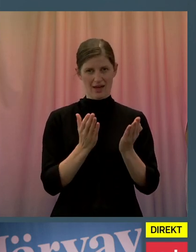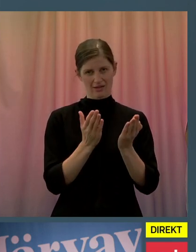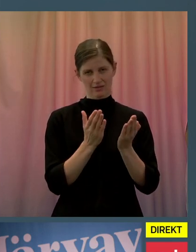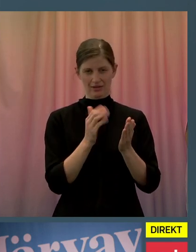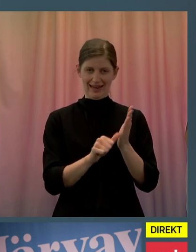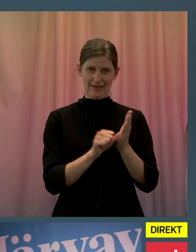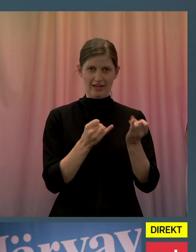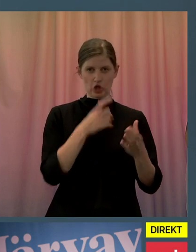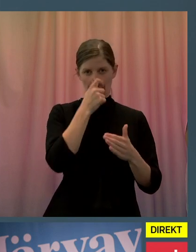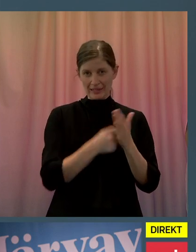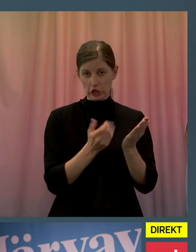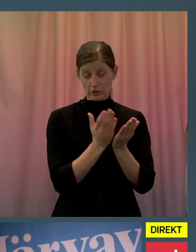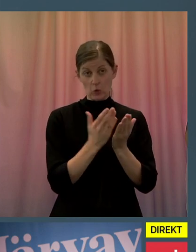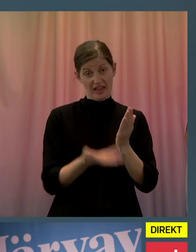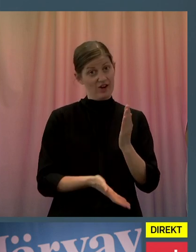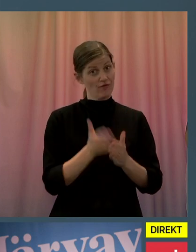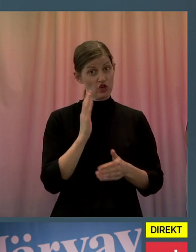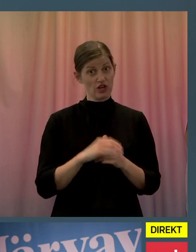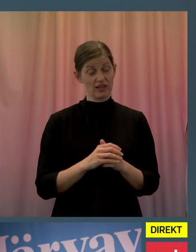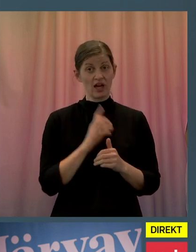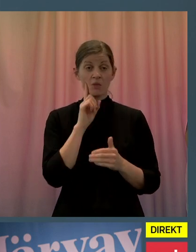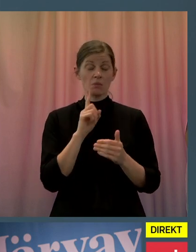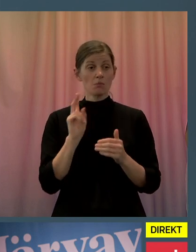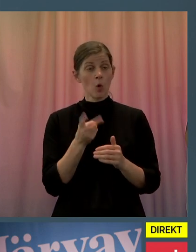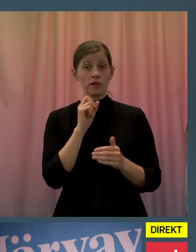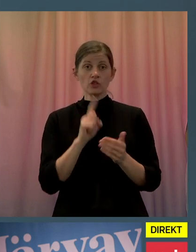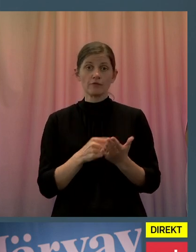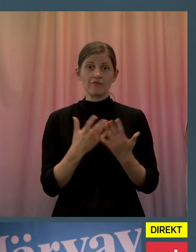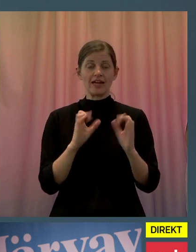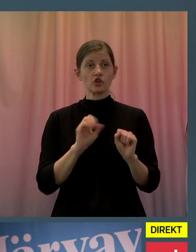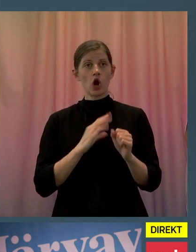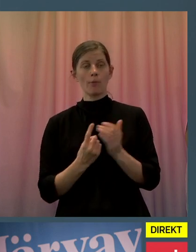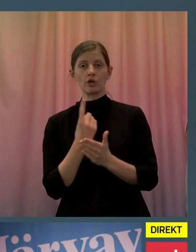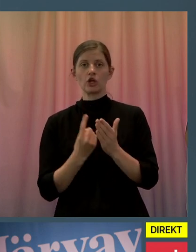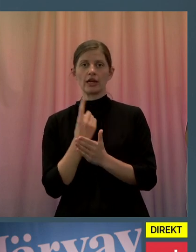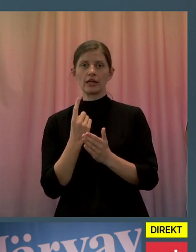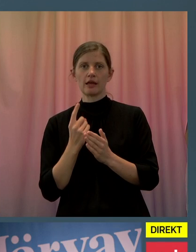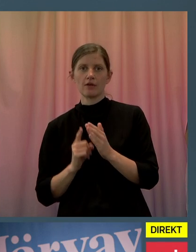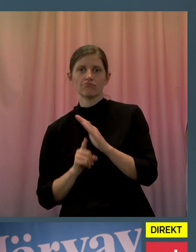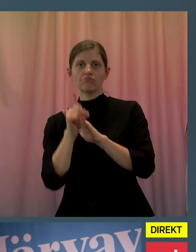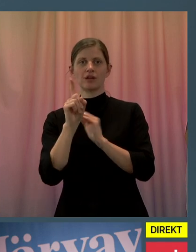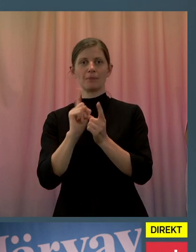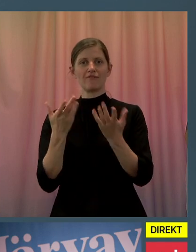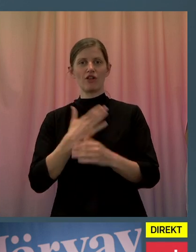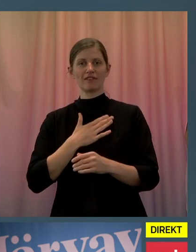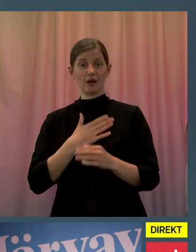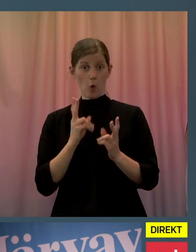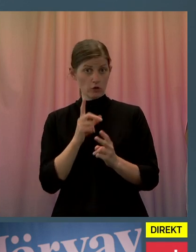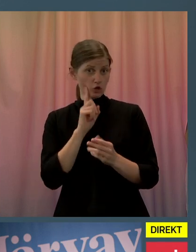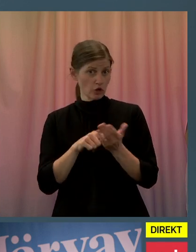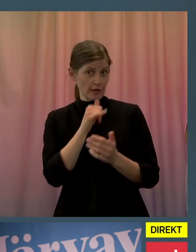avgörande. Både för att fler ska göra nya klassresor och för att förebygga kriminalitet. Det måste börja